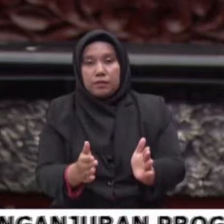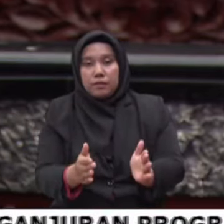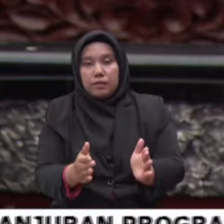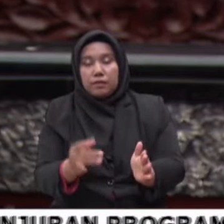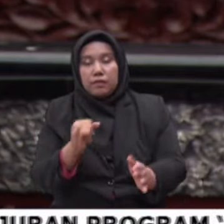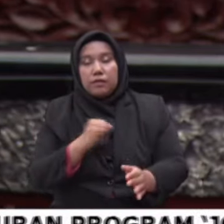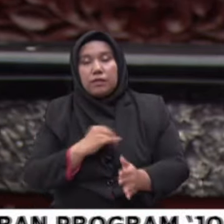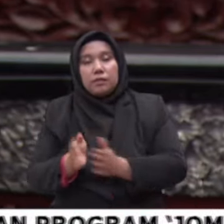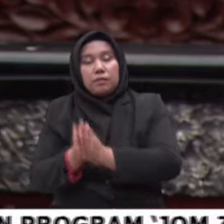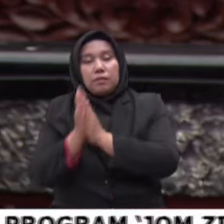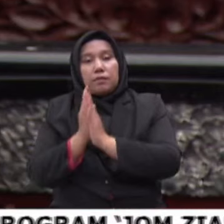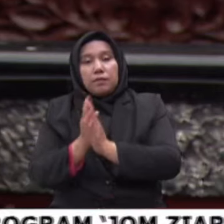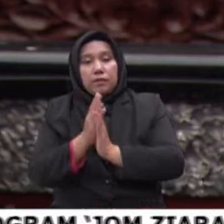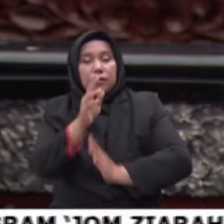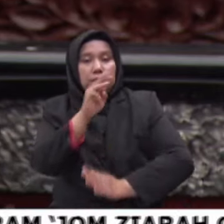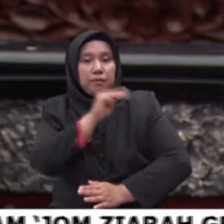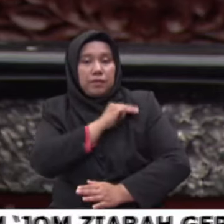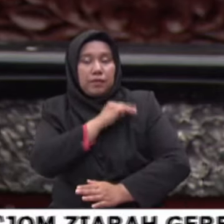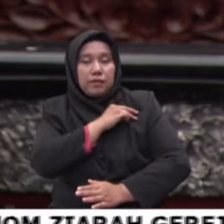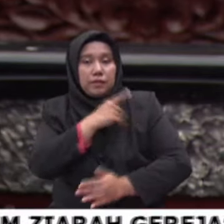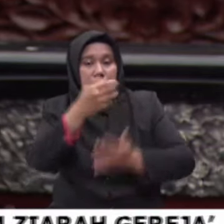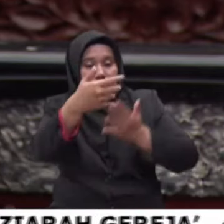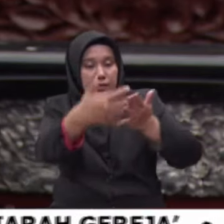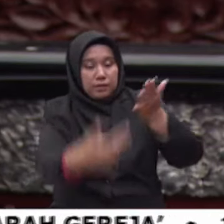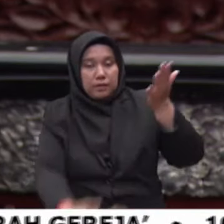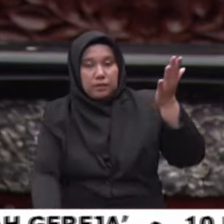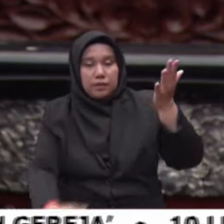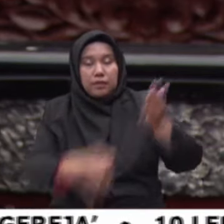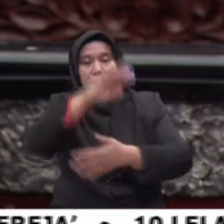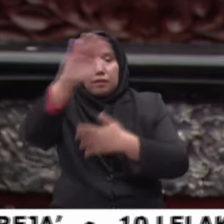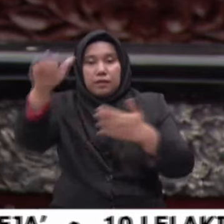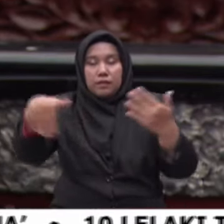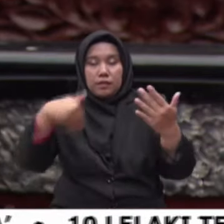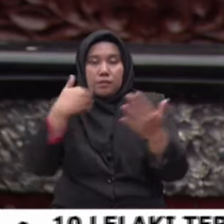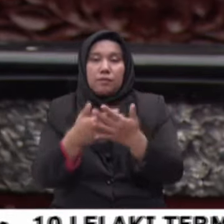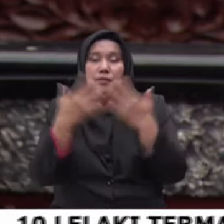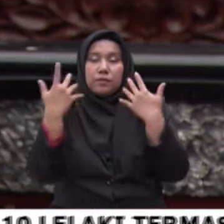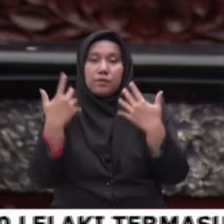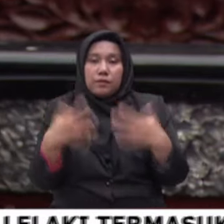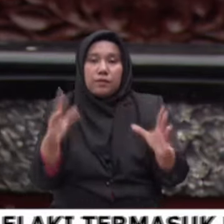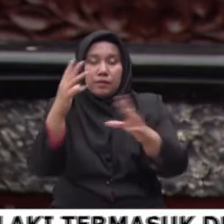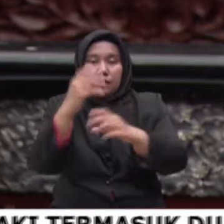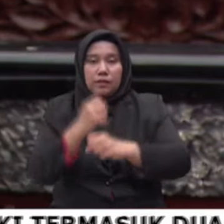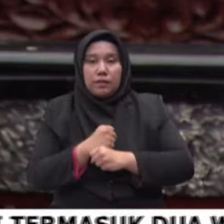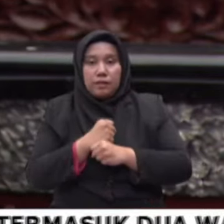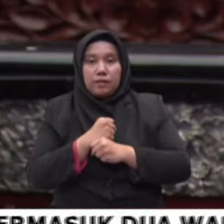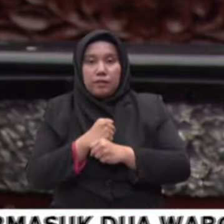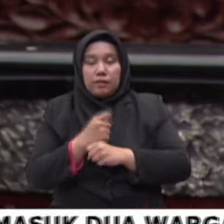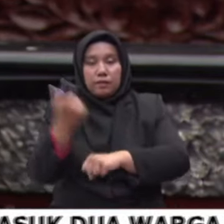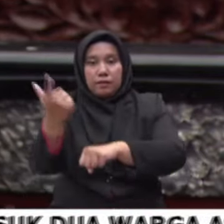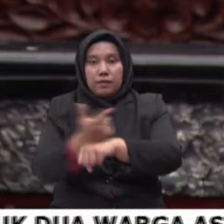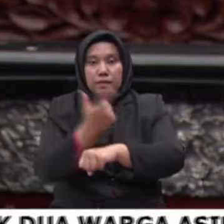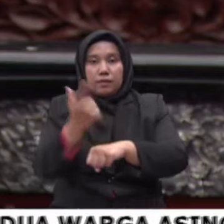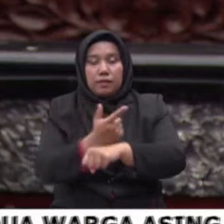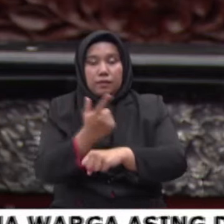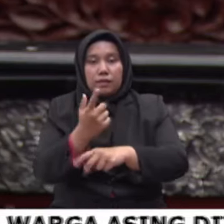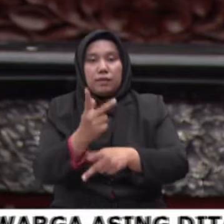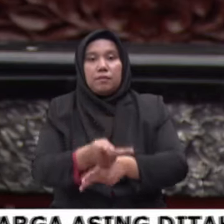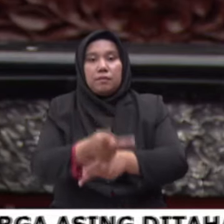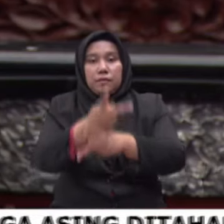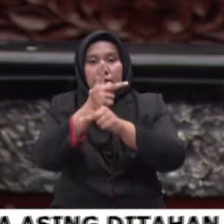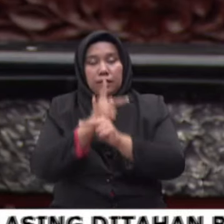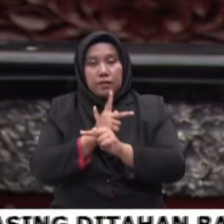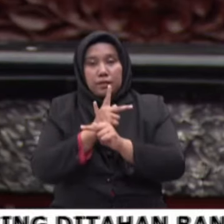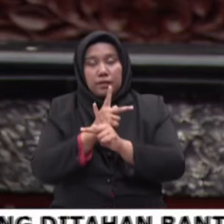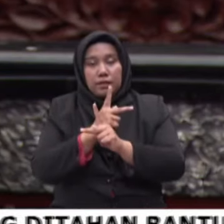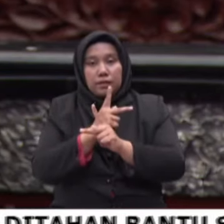Saya minta Yang Berhormat Menteri menyenaraikan kesemua yang telah mendapat latihan pinjaman.